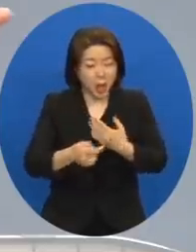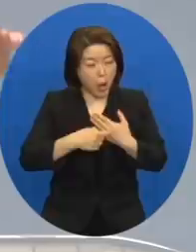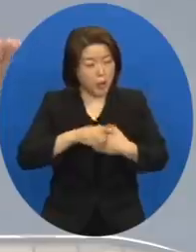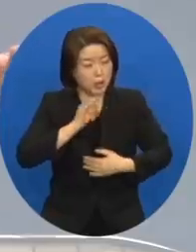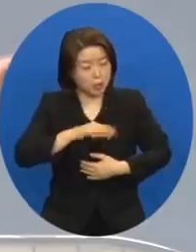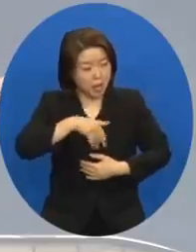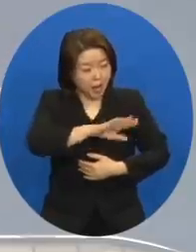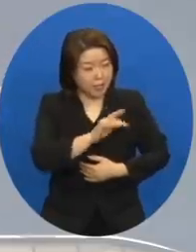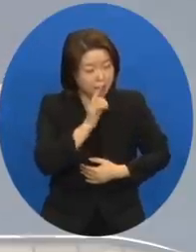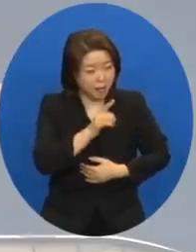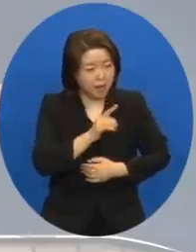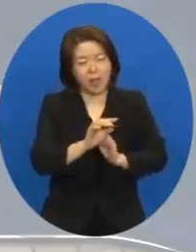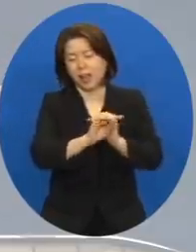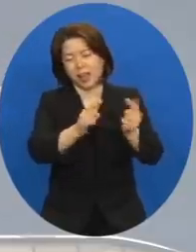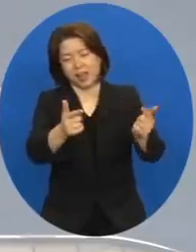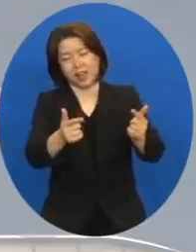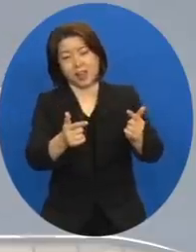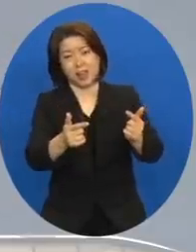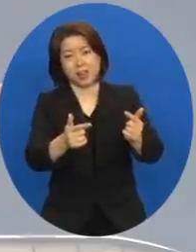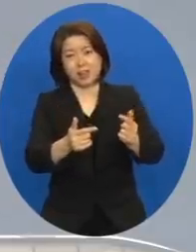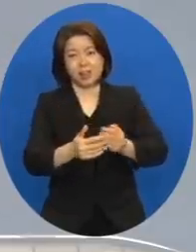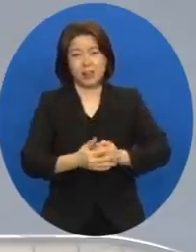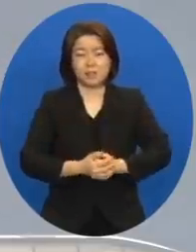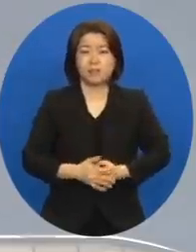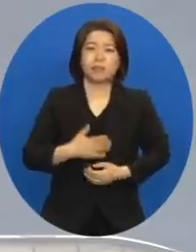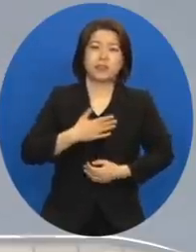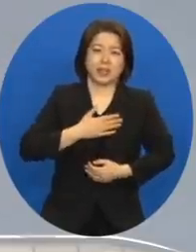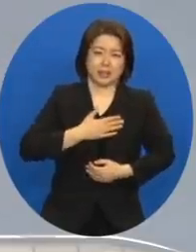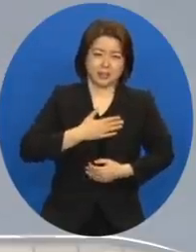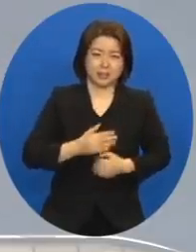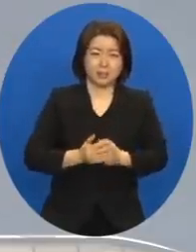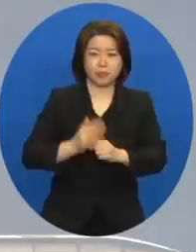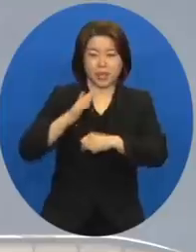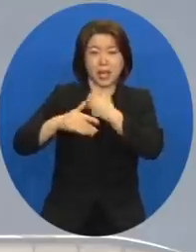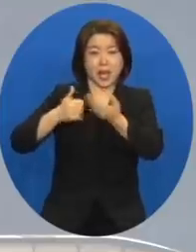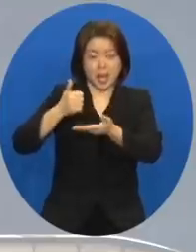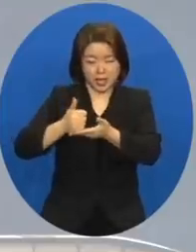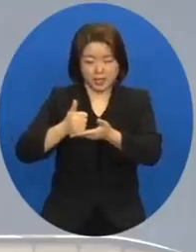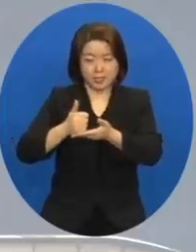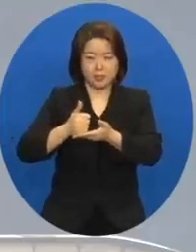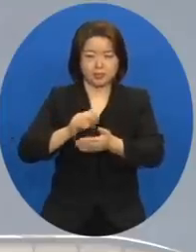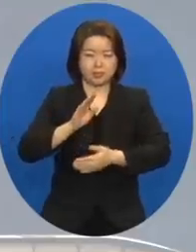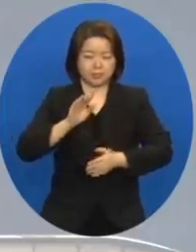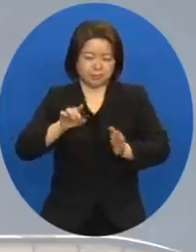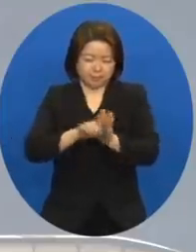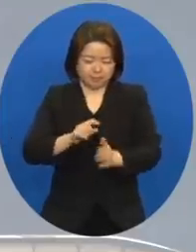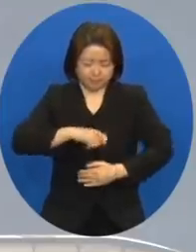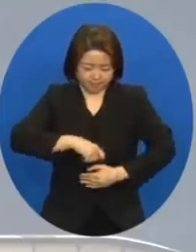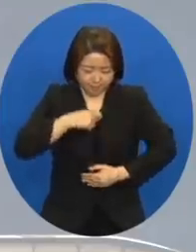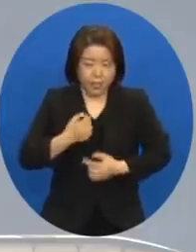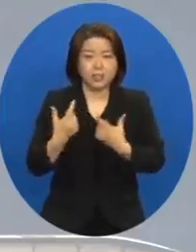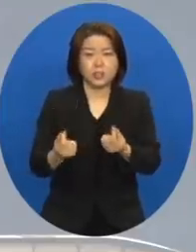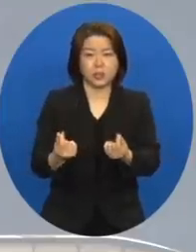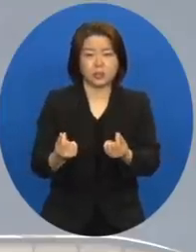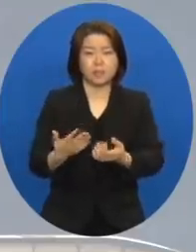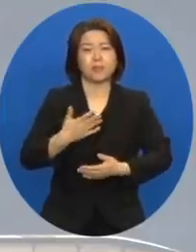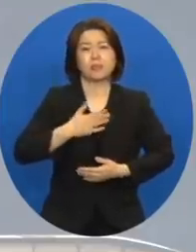거라고 이야기 한 사람은 아니다 나는 하나님 신실한 것처럼 나도